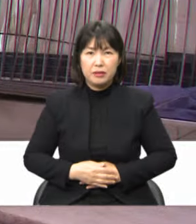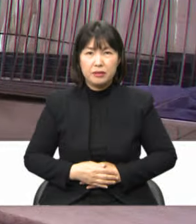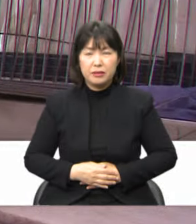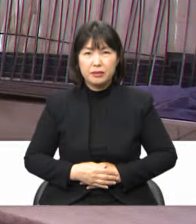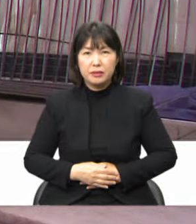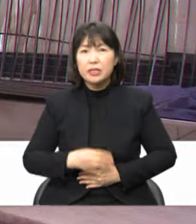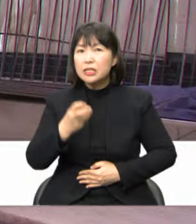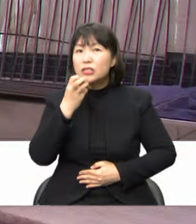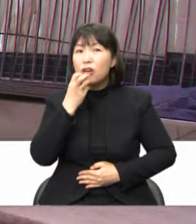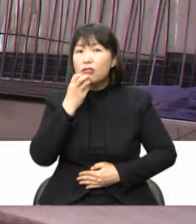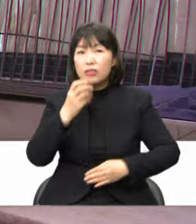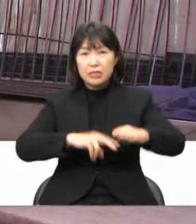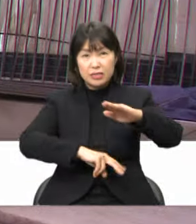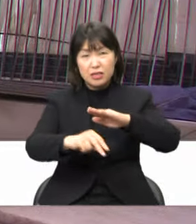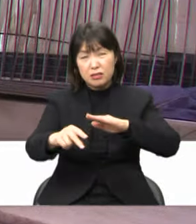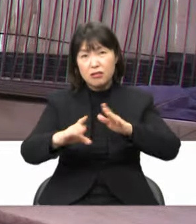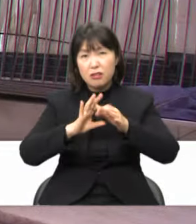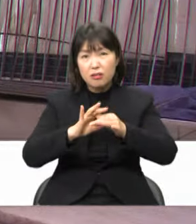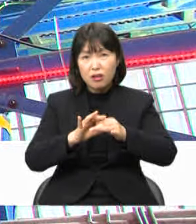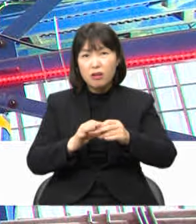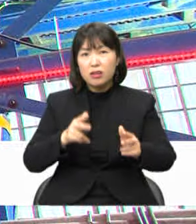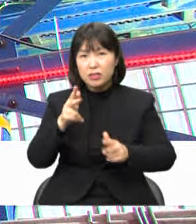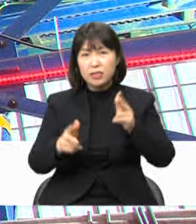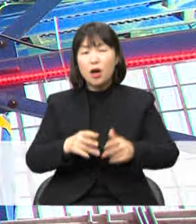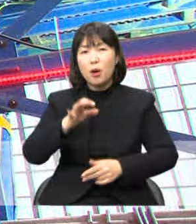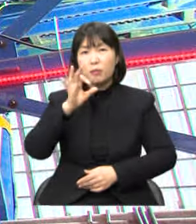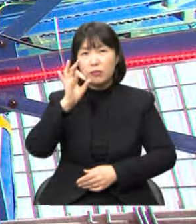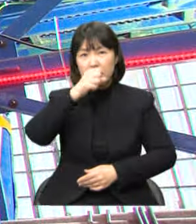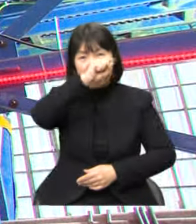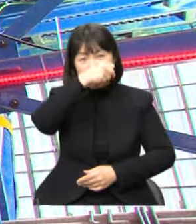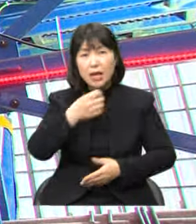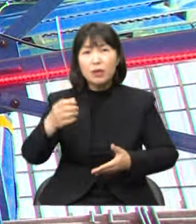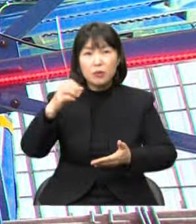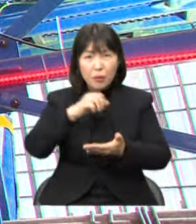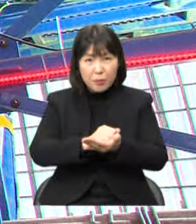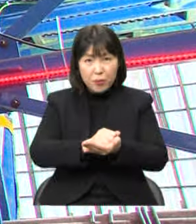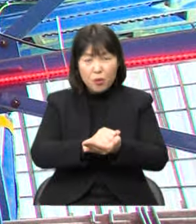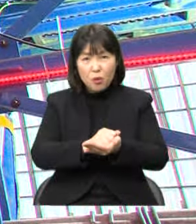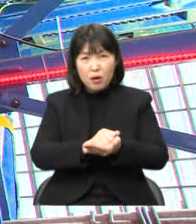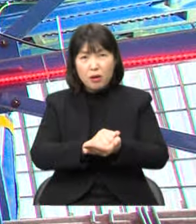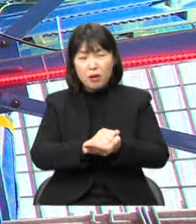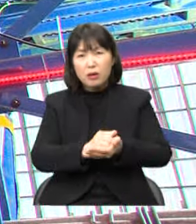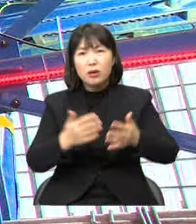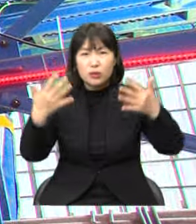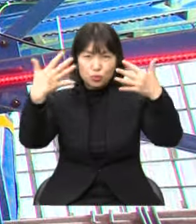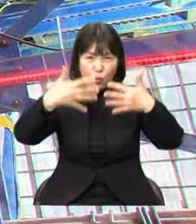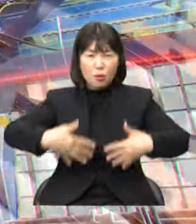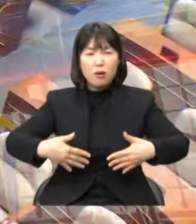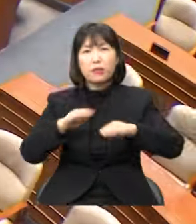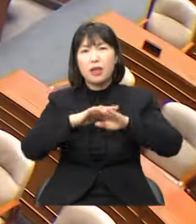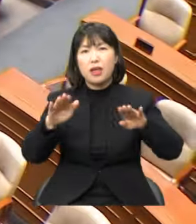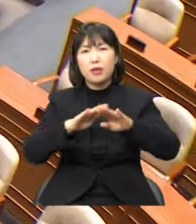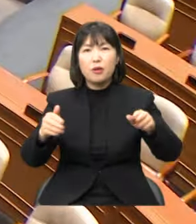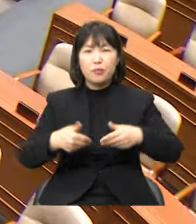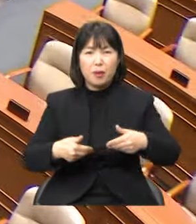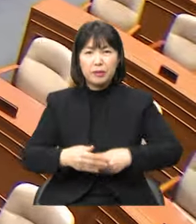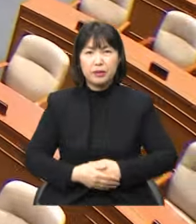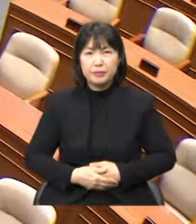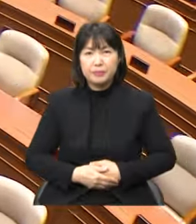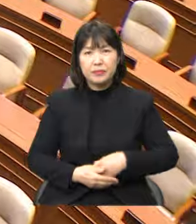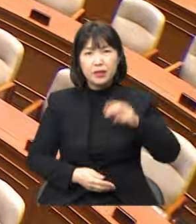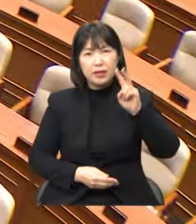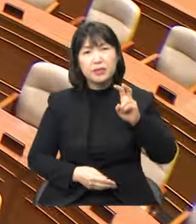서울지하철 연장도 사업비 확보나 국토부 노선 결정 등의 선결 조건을 해결해야 합니다 때문에